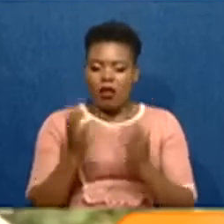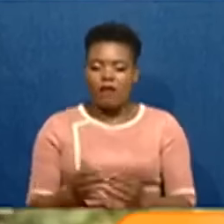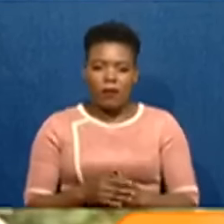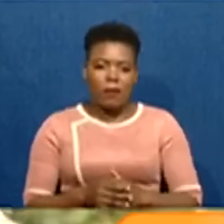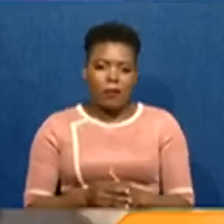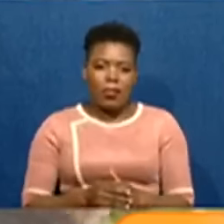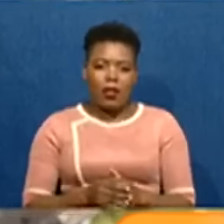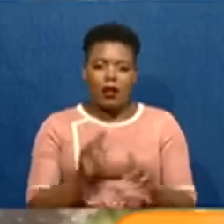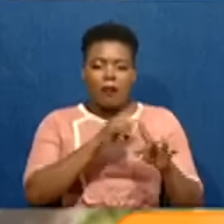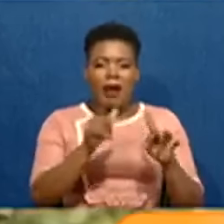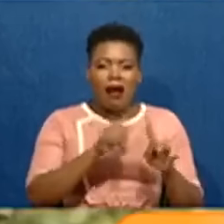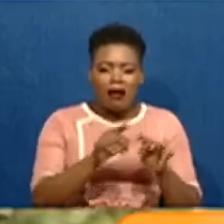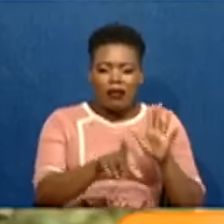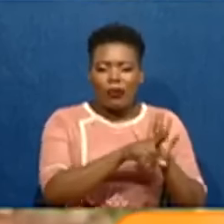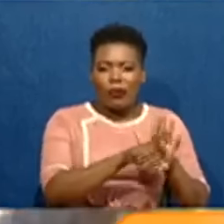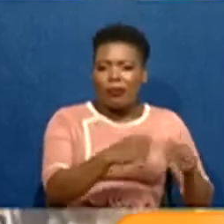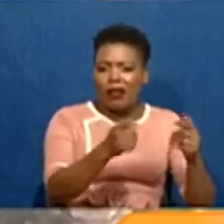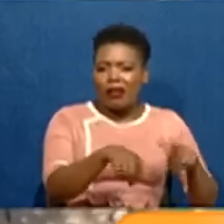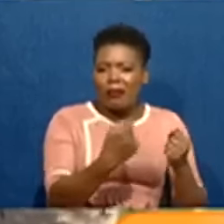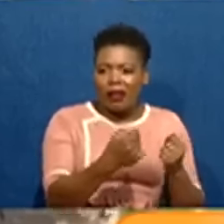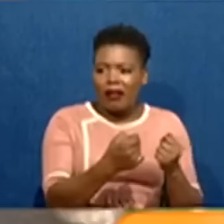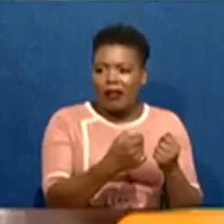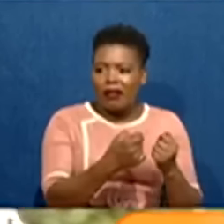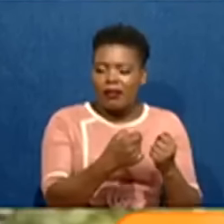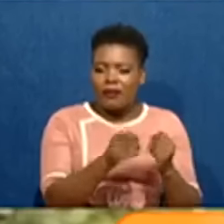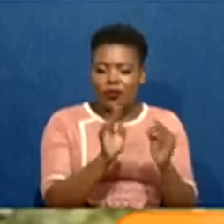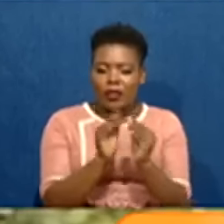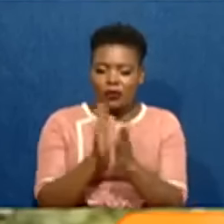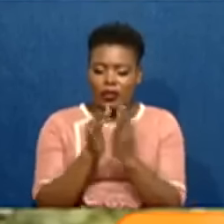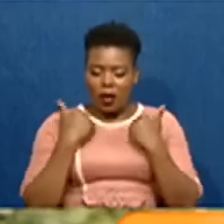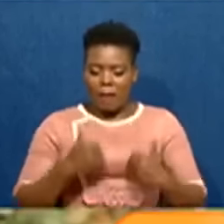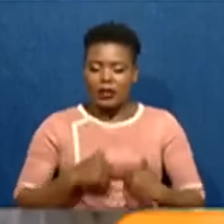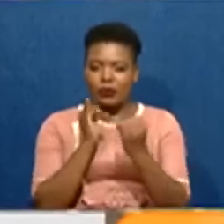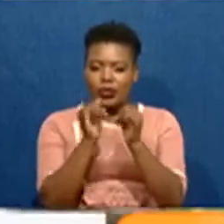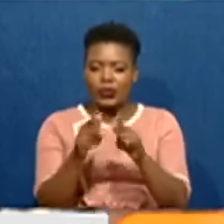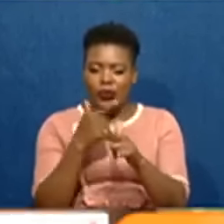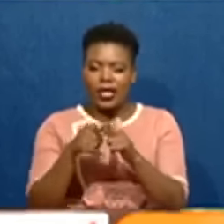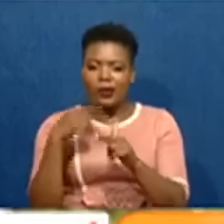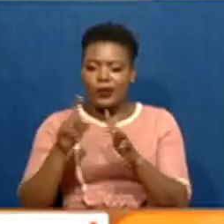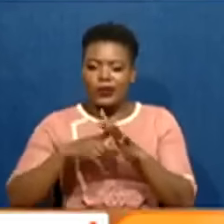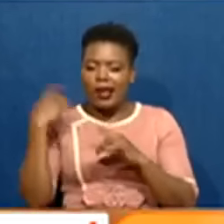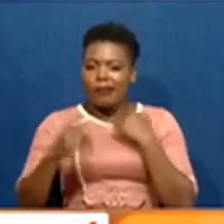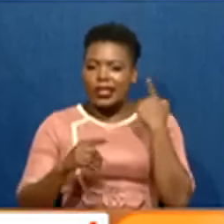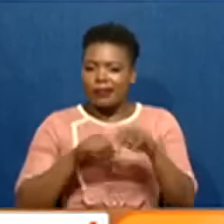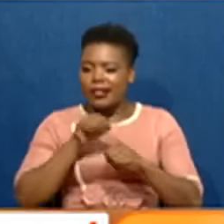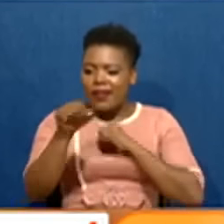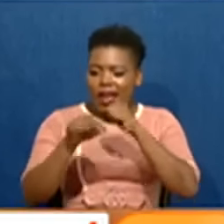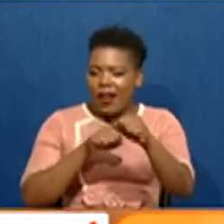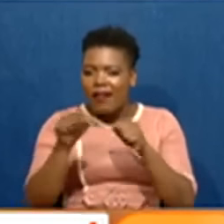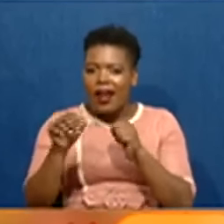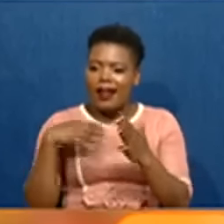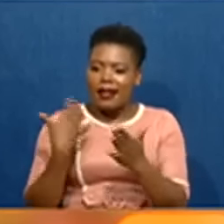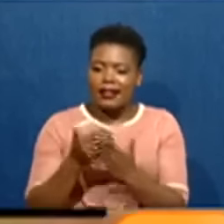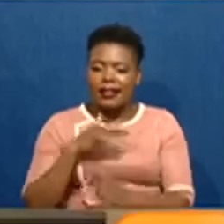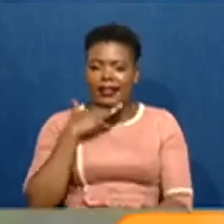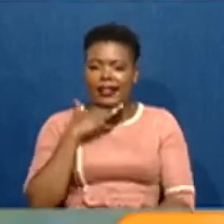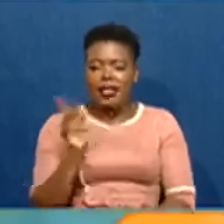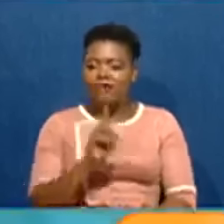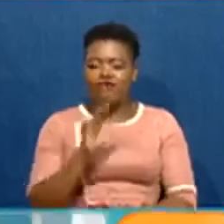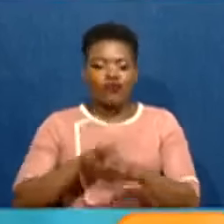mwelekeo. Lakini mambo na kurukia tu, labda umekutana na mtu stranger unamrukia, inakuwa ni mambo na vita, na vita si